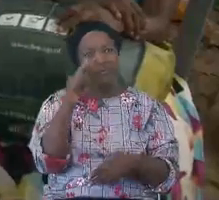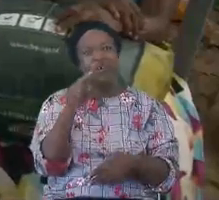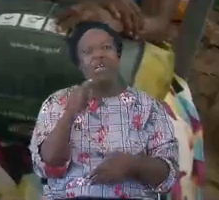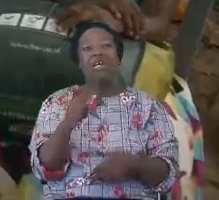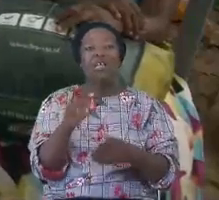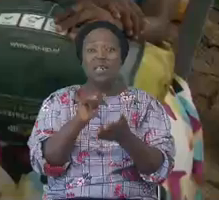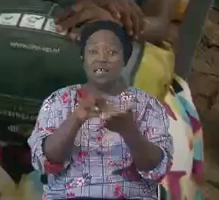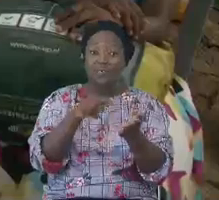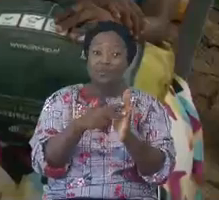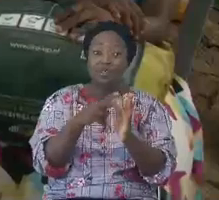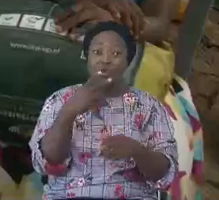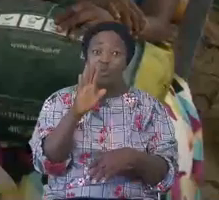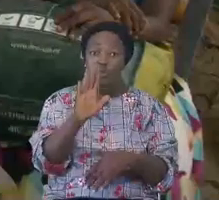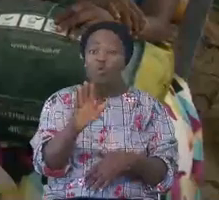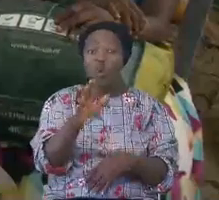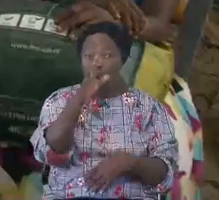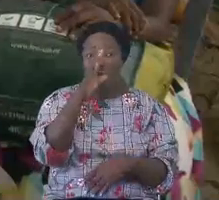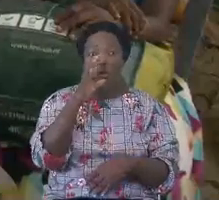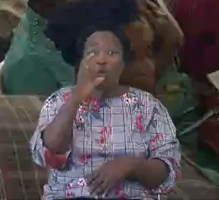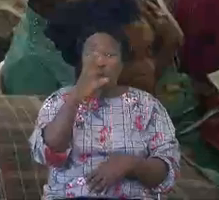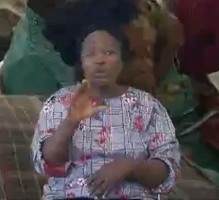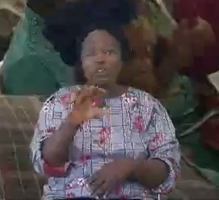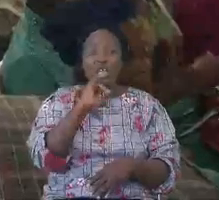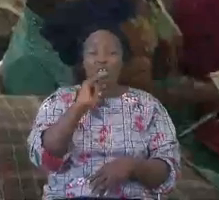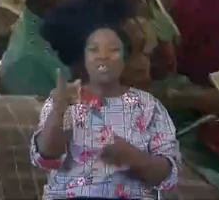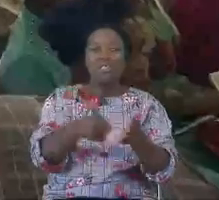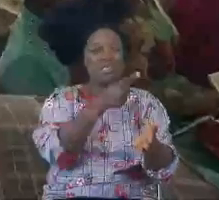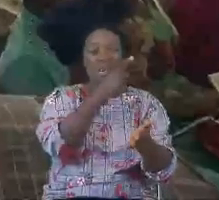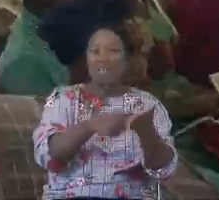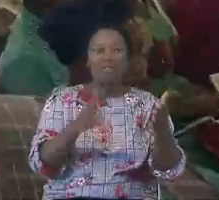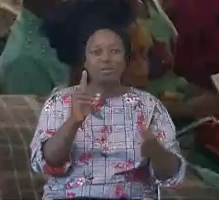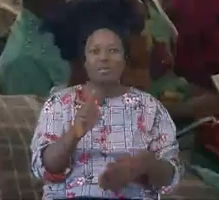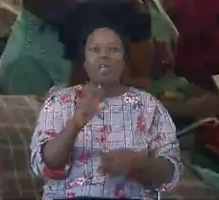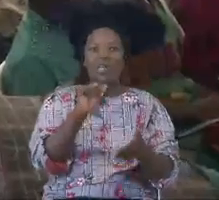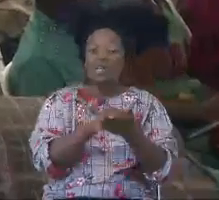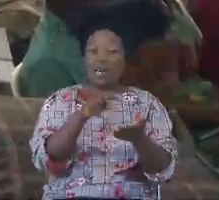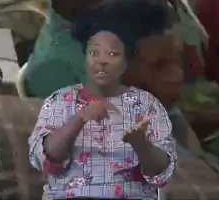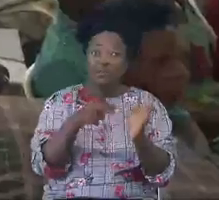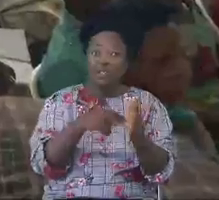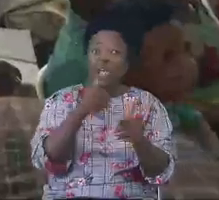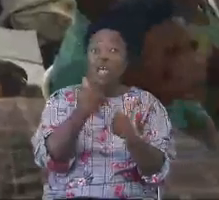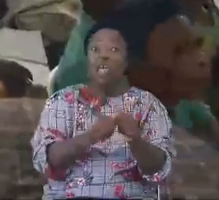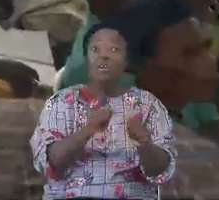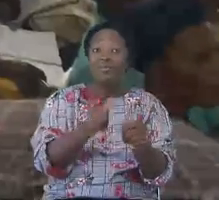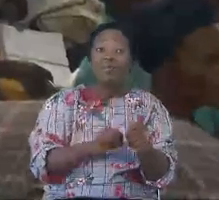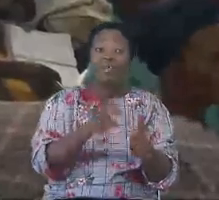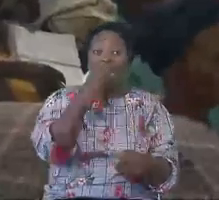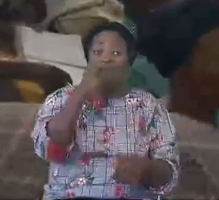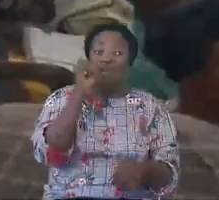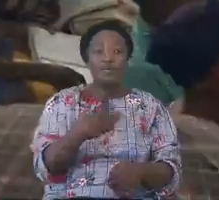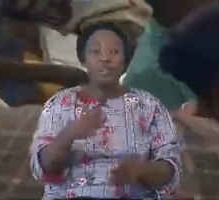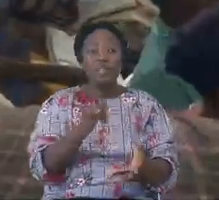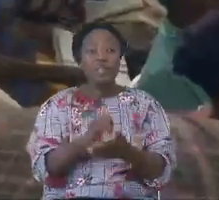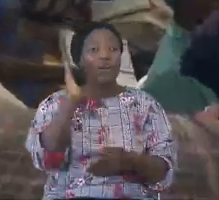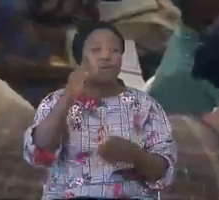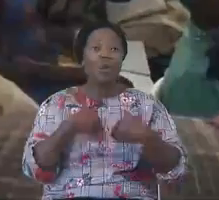dire, ton salut est pourvu. Cela veut dire que ta malédiction est annulée. Ça